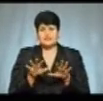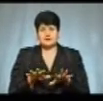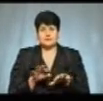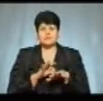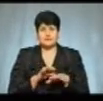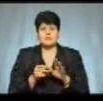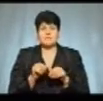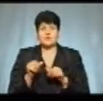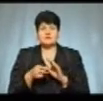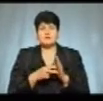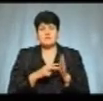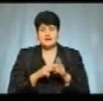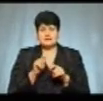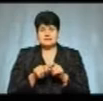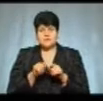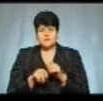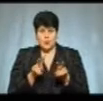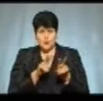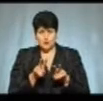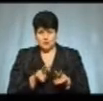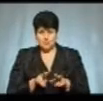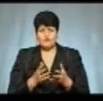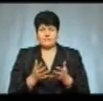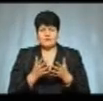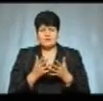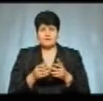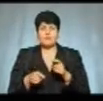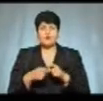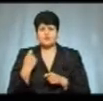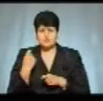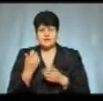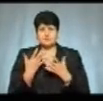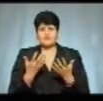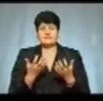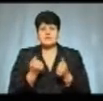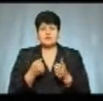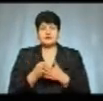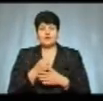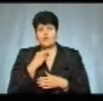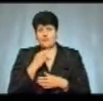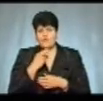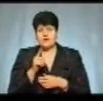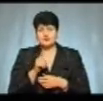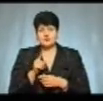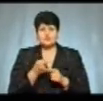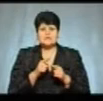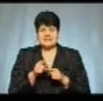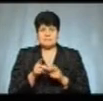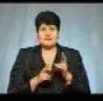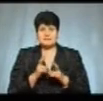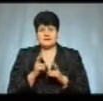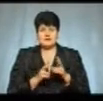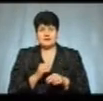провели позаплановий захід інспекторського контролю, встановили порушення. Якщо взяти до уваги, що до таких підприємств,